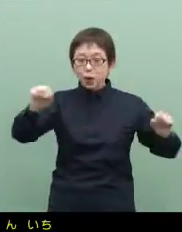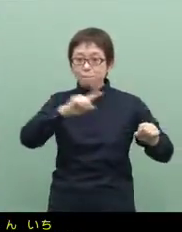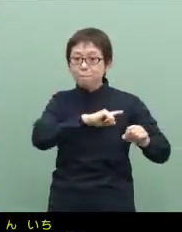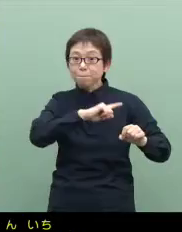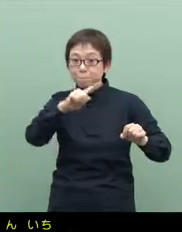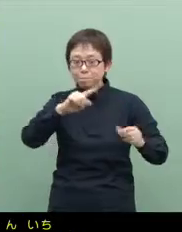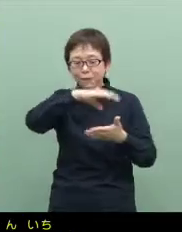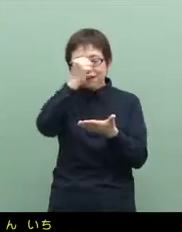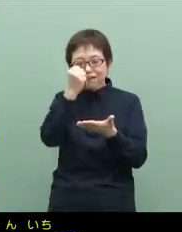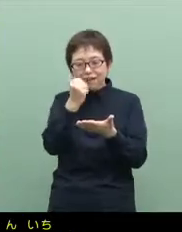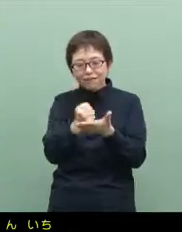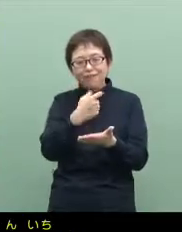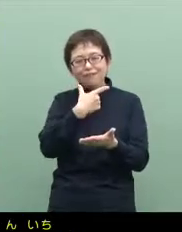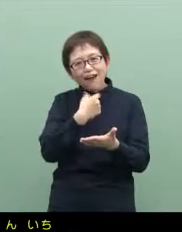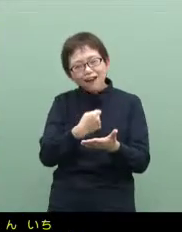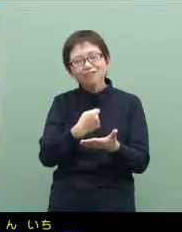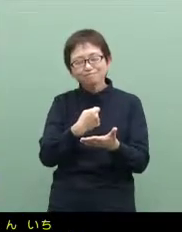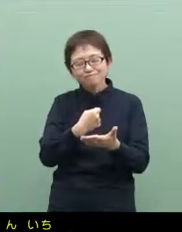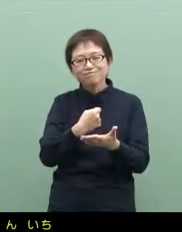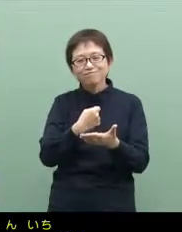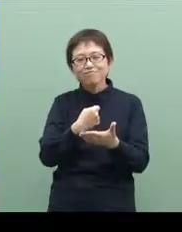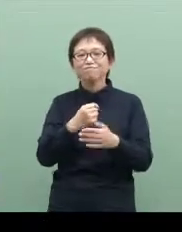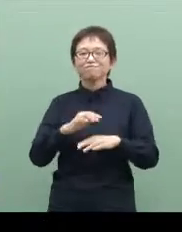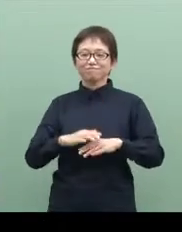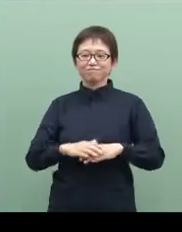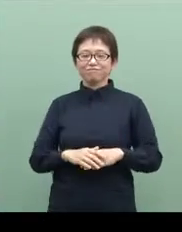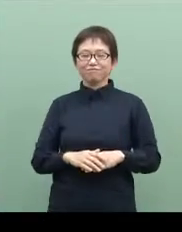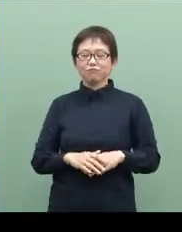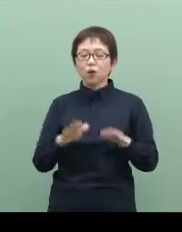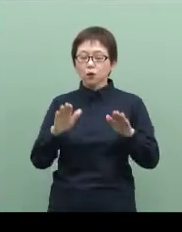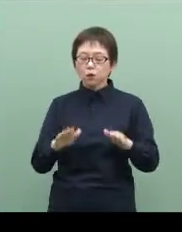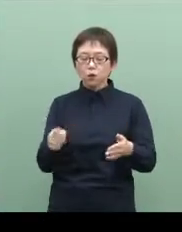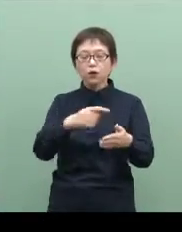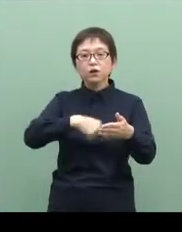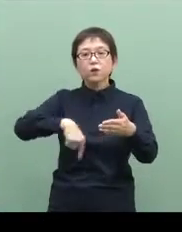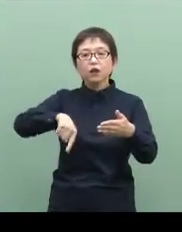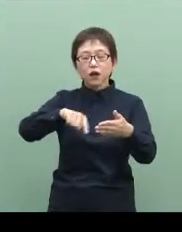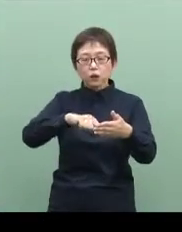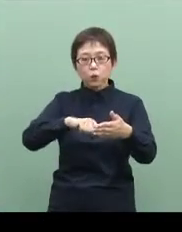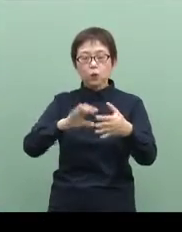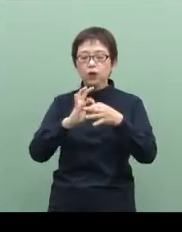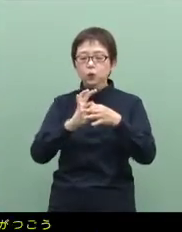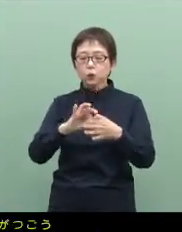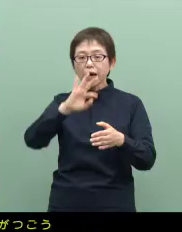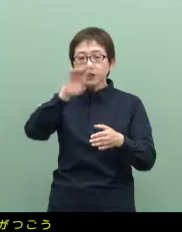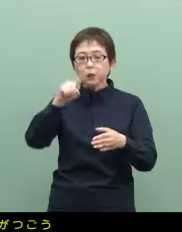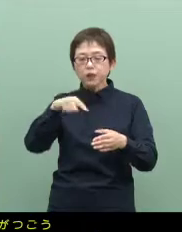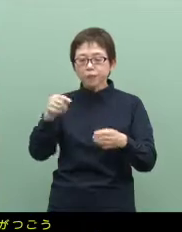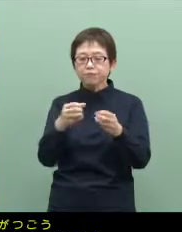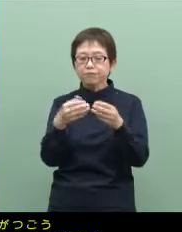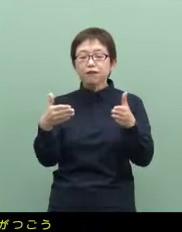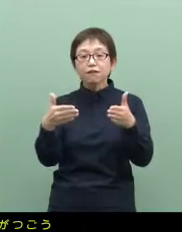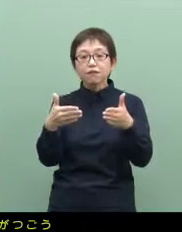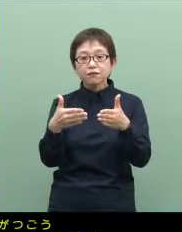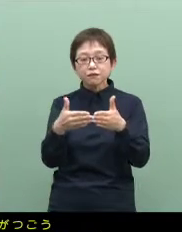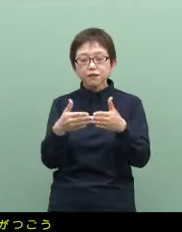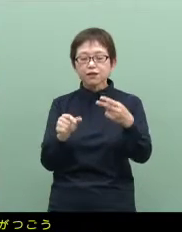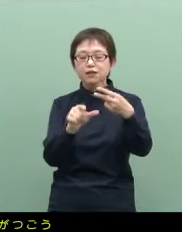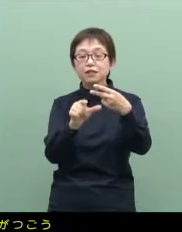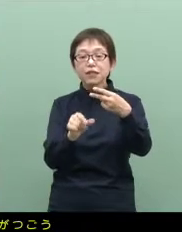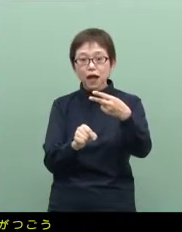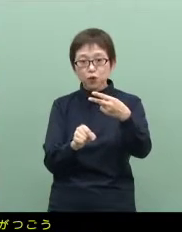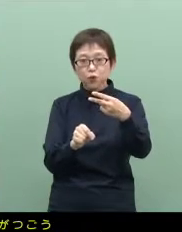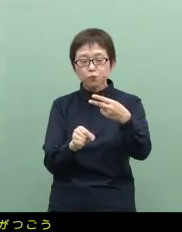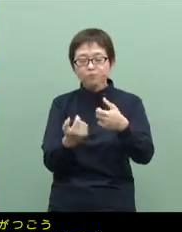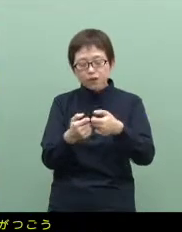本一、ぜひ実現したいですね。 ところで今回の番組の内容は県の全世帯広報誌